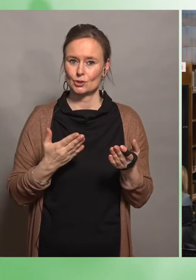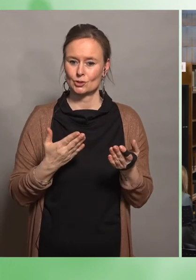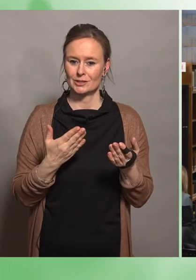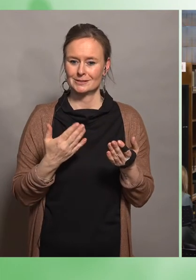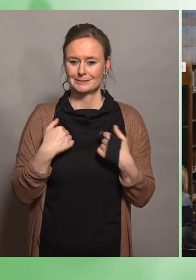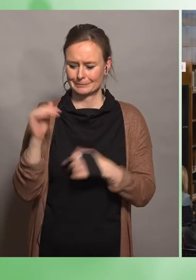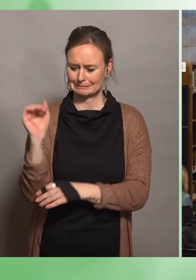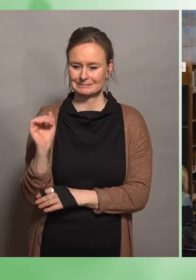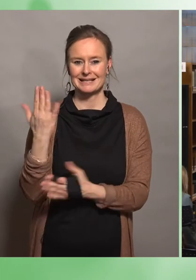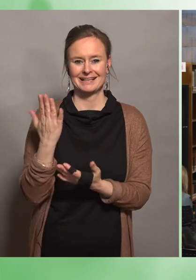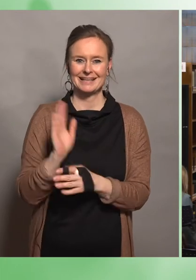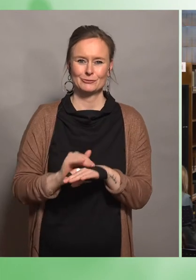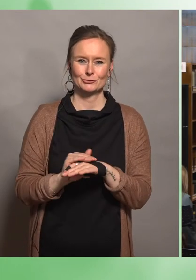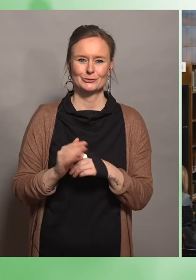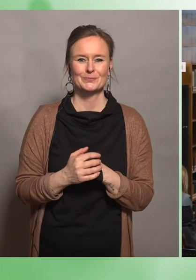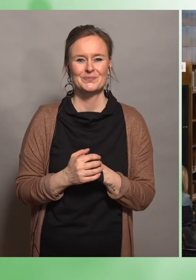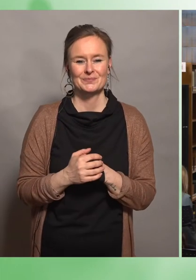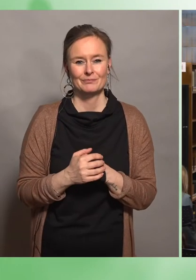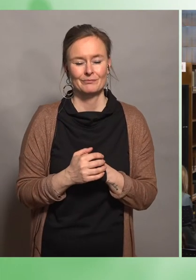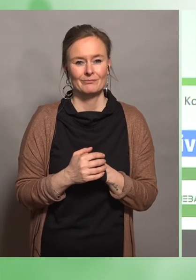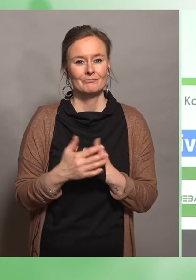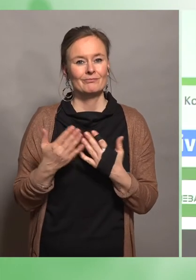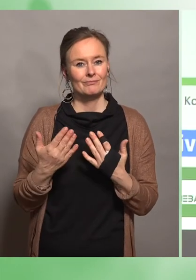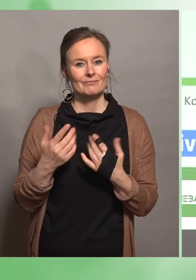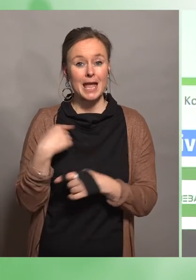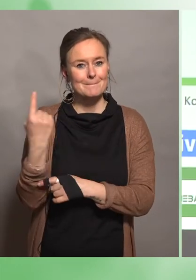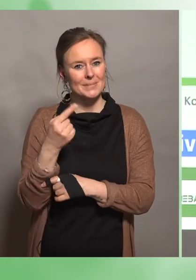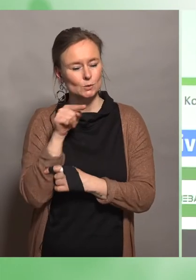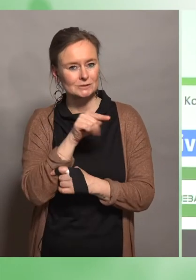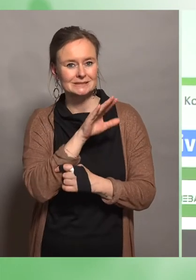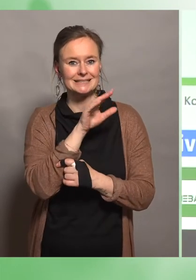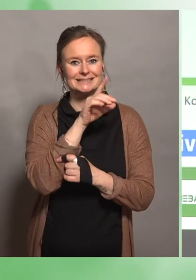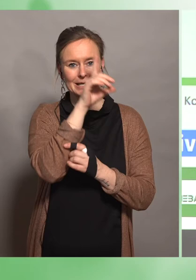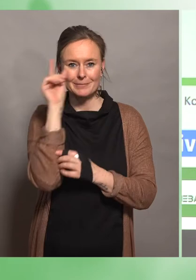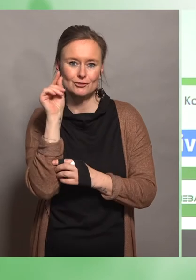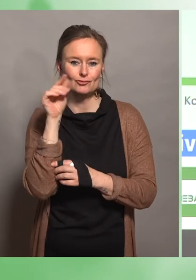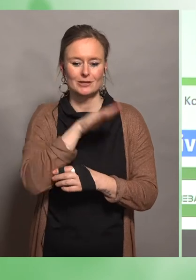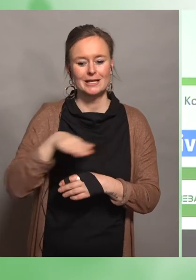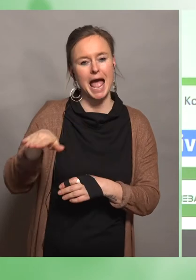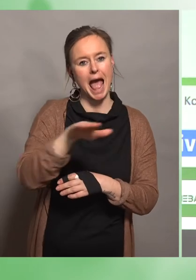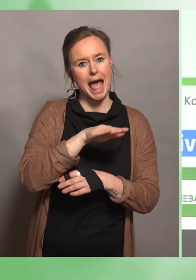klar. Nein, nur, dass man sie gut hört. Bei uns sind diese Menschen auch in allen Bereichen